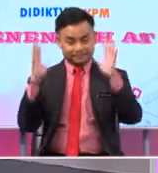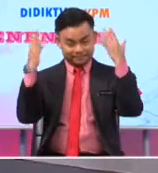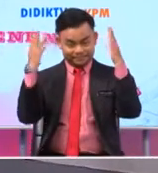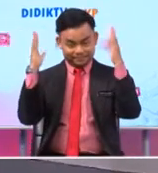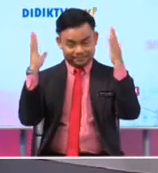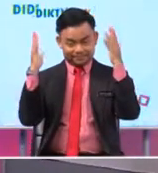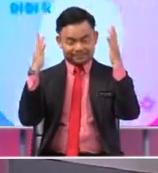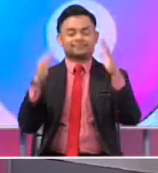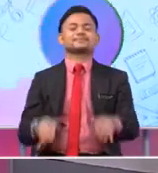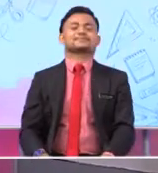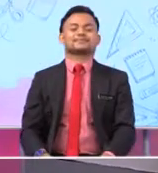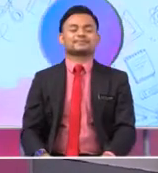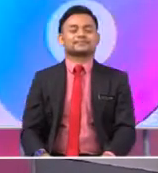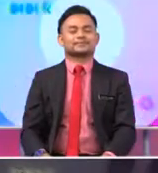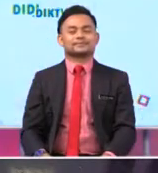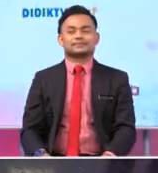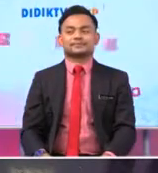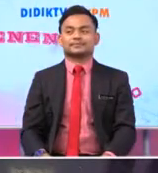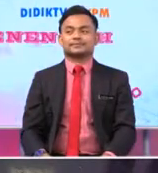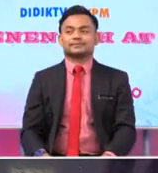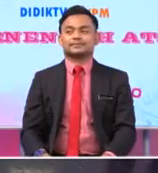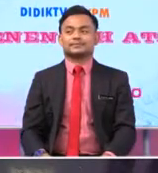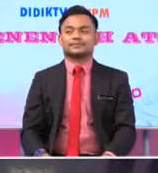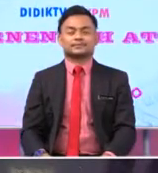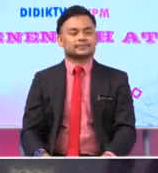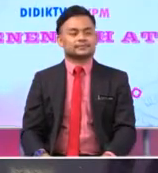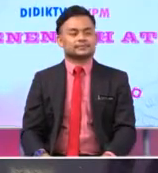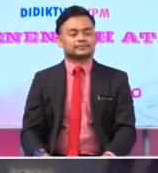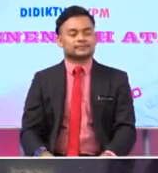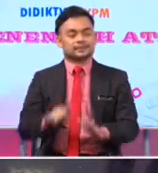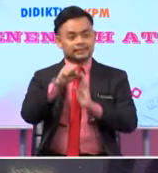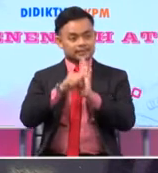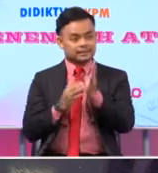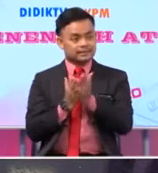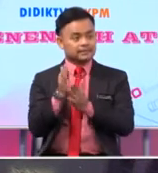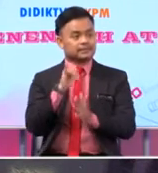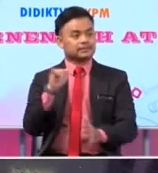yeuh hahaha oke WH Oke seterusnya